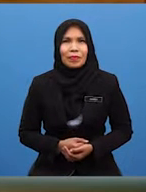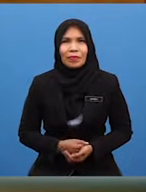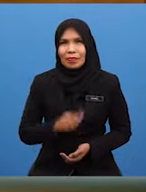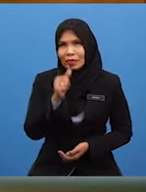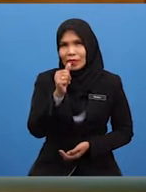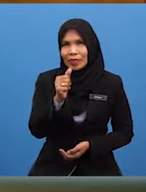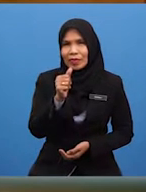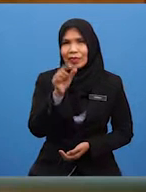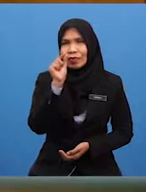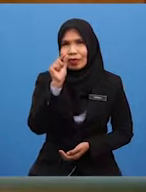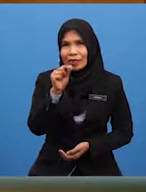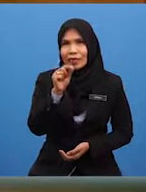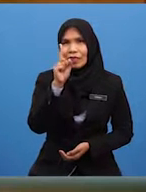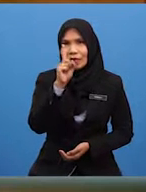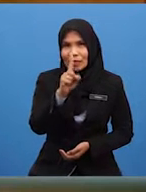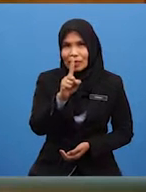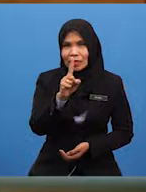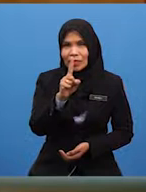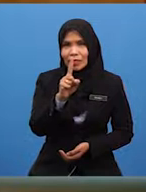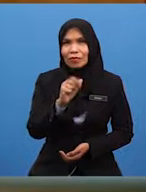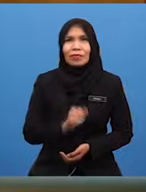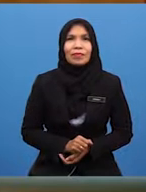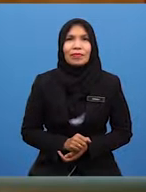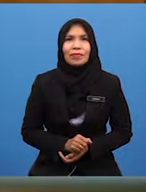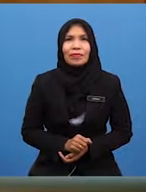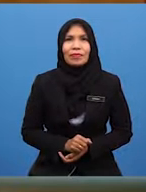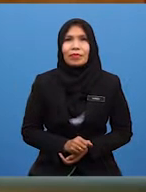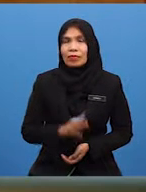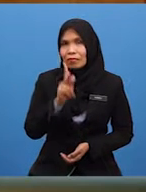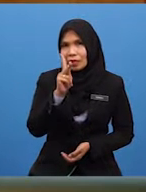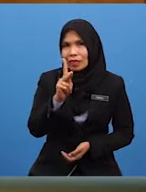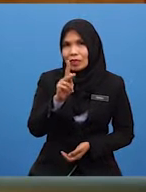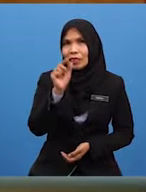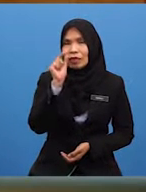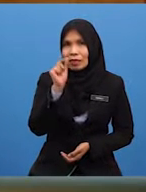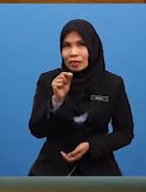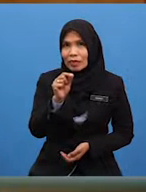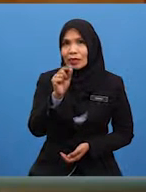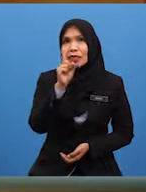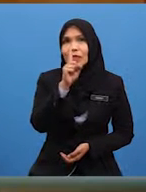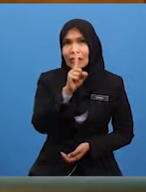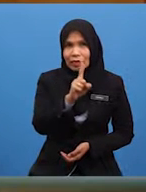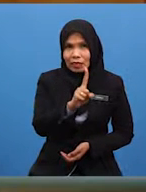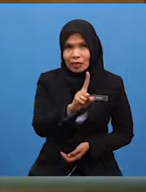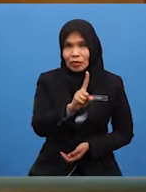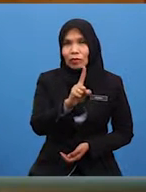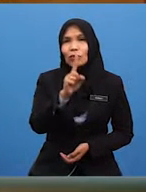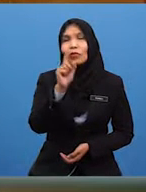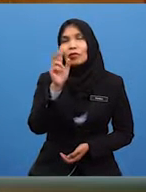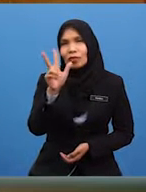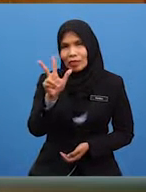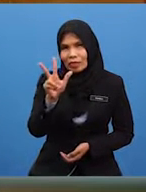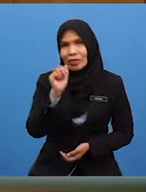A titik 1. Maka K titik 1,